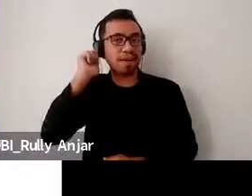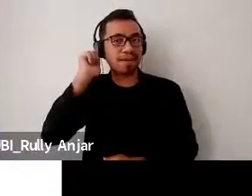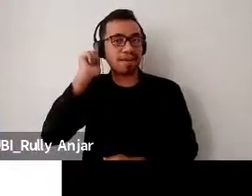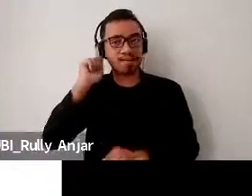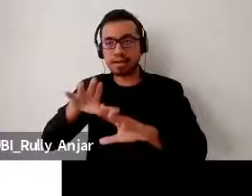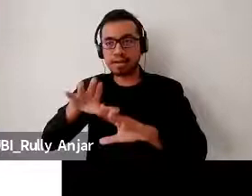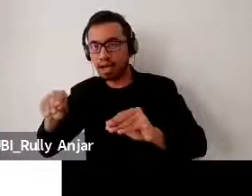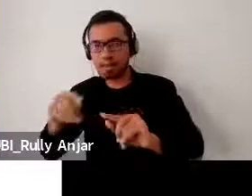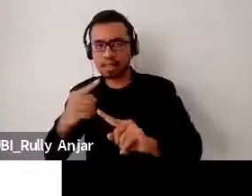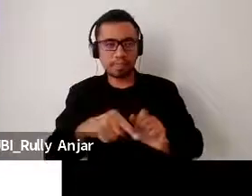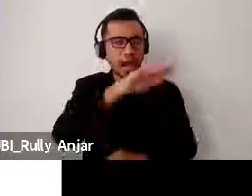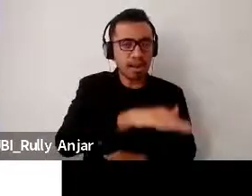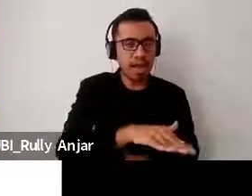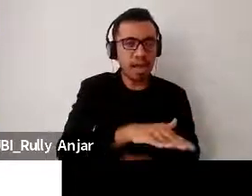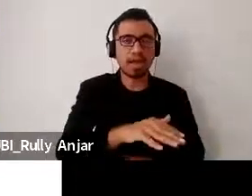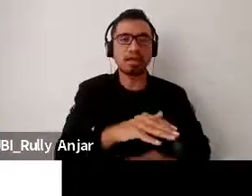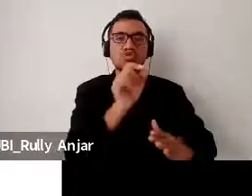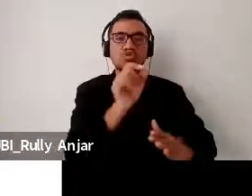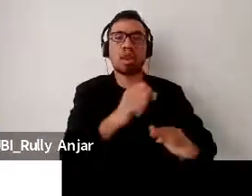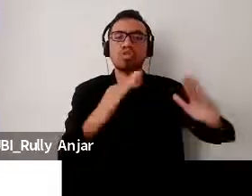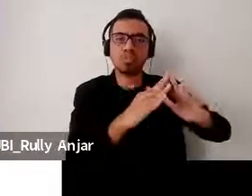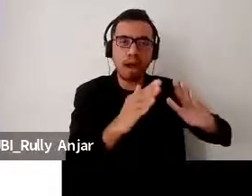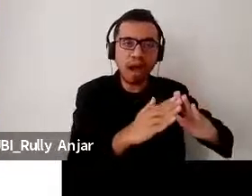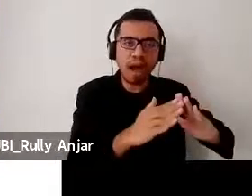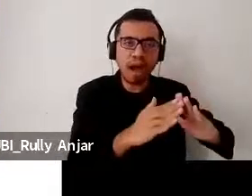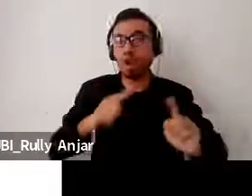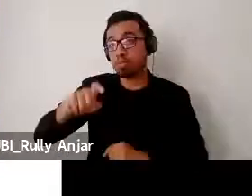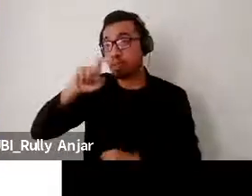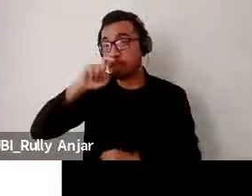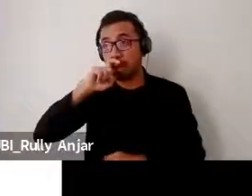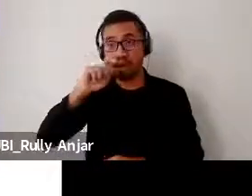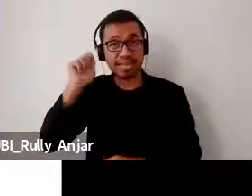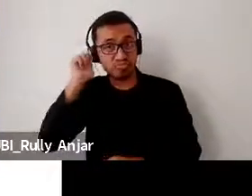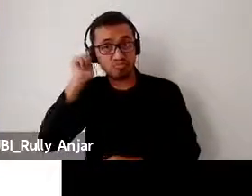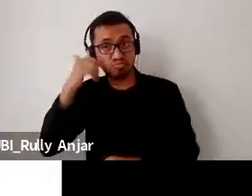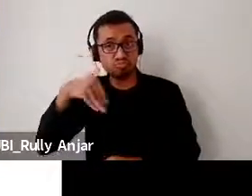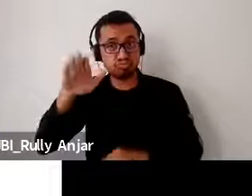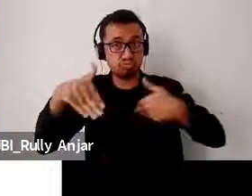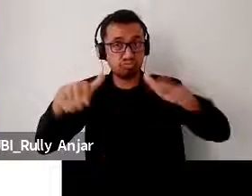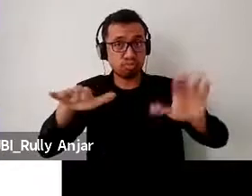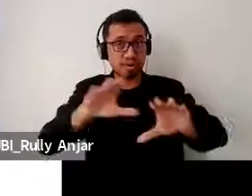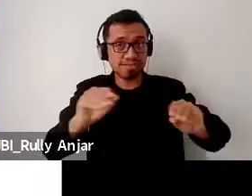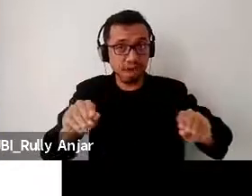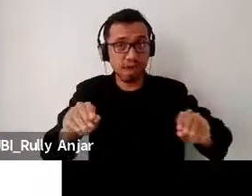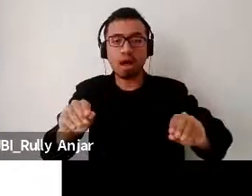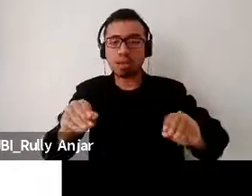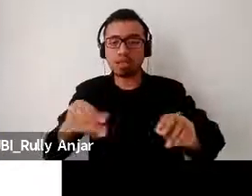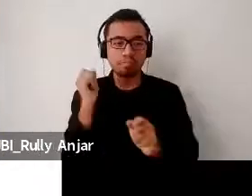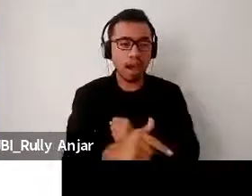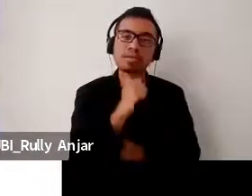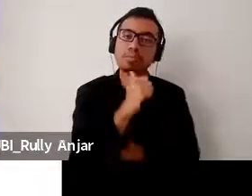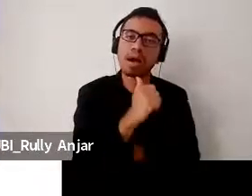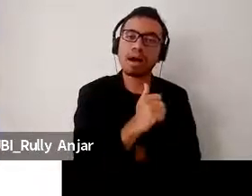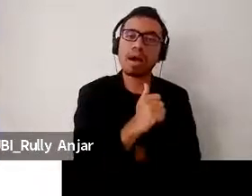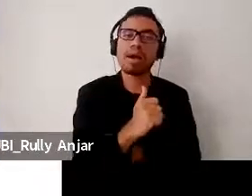anak sekolah di rumah. Ayah ibunya kerja, maka siapa yang harus ngajari anaknya? Dia kemudian membayar seorang tutor untuk